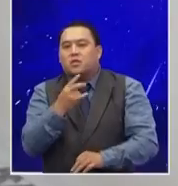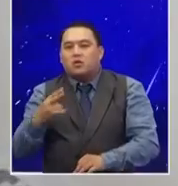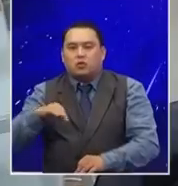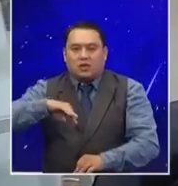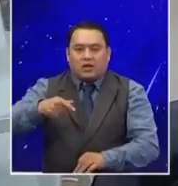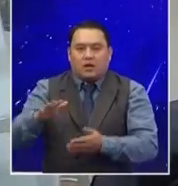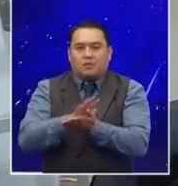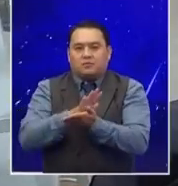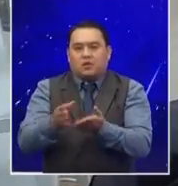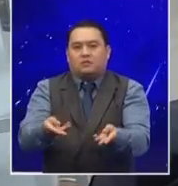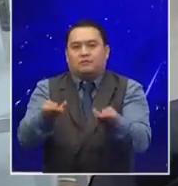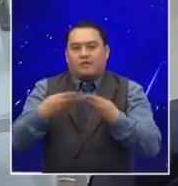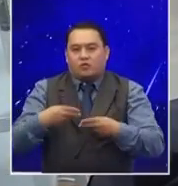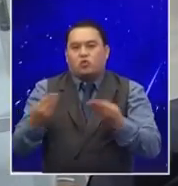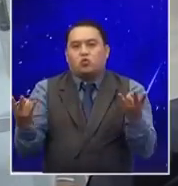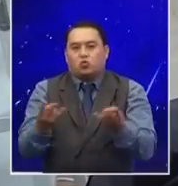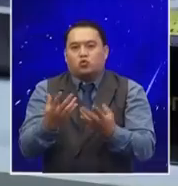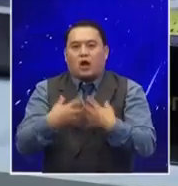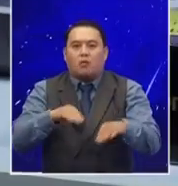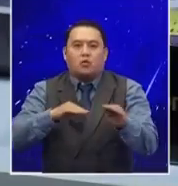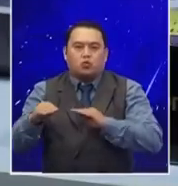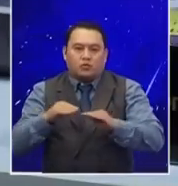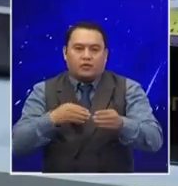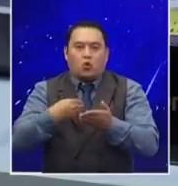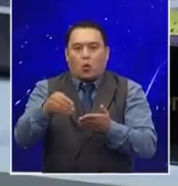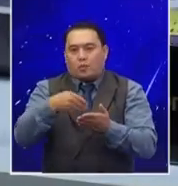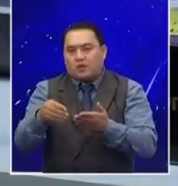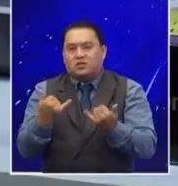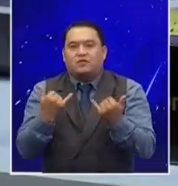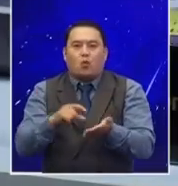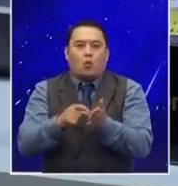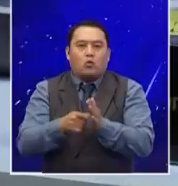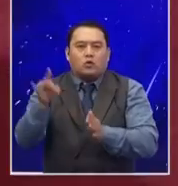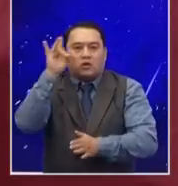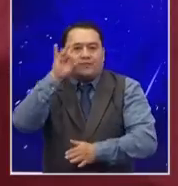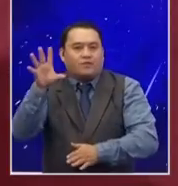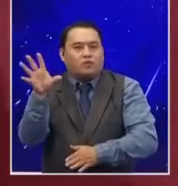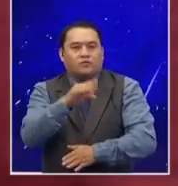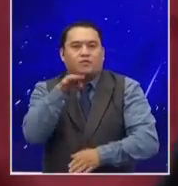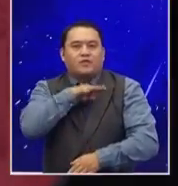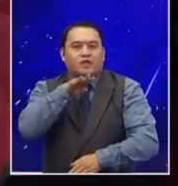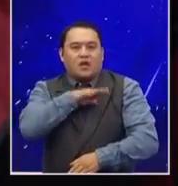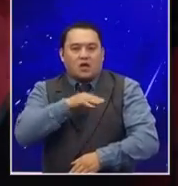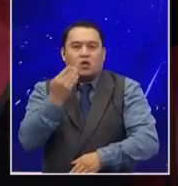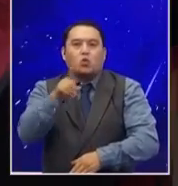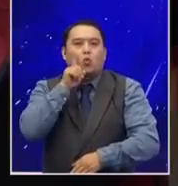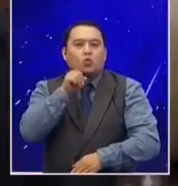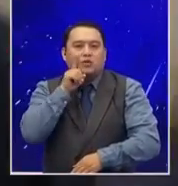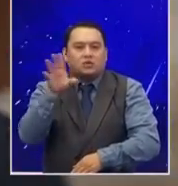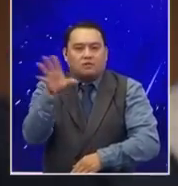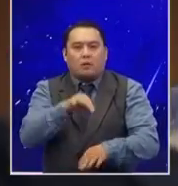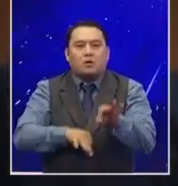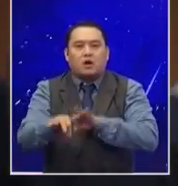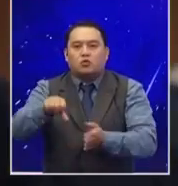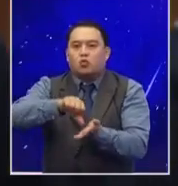тенге. На эти деньги приобрел необходимое оборудование. Сейчас его салон известен многим жителям Текели. По мнению юноши, участие в